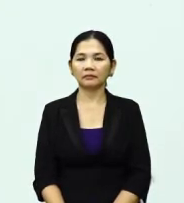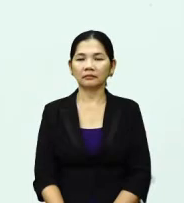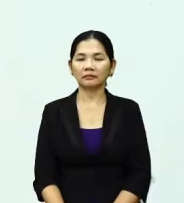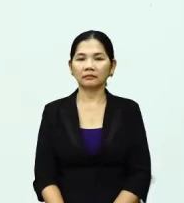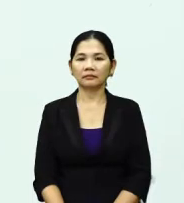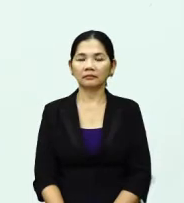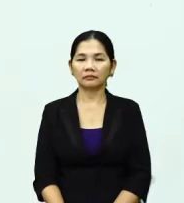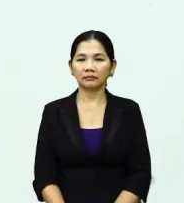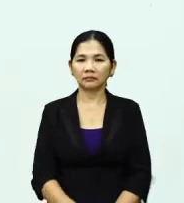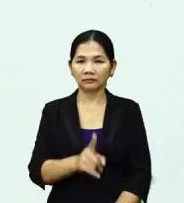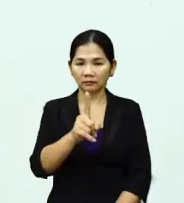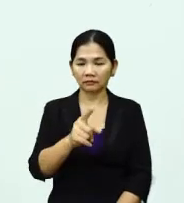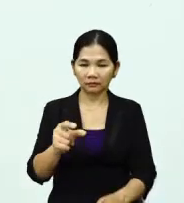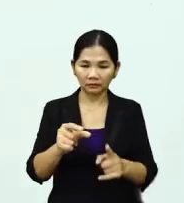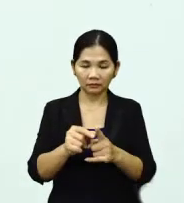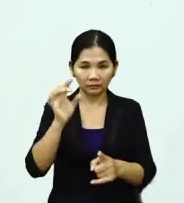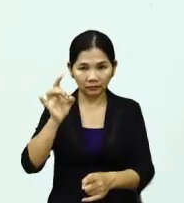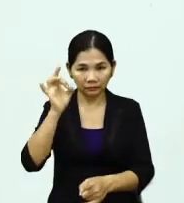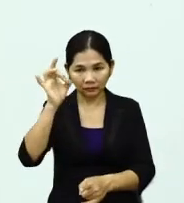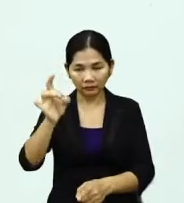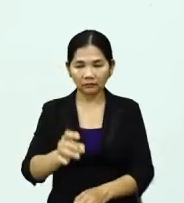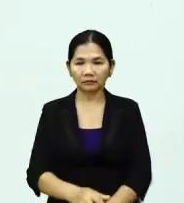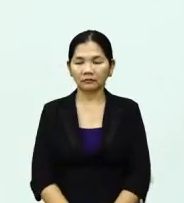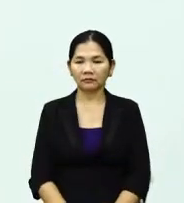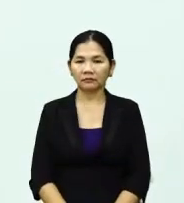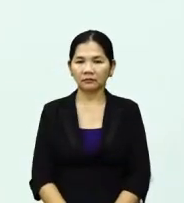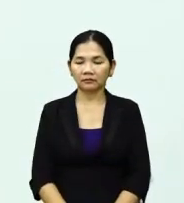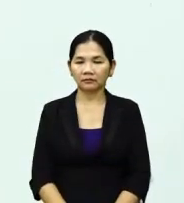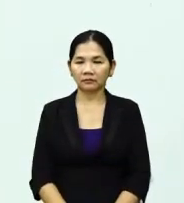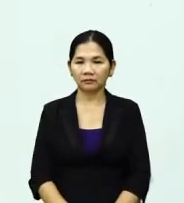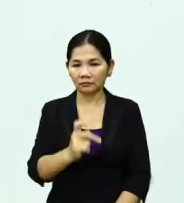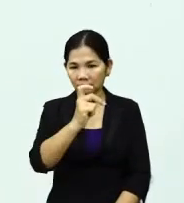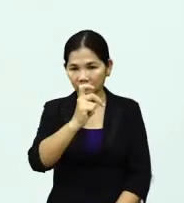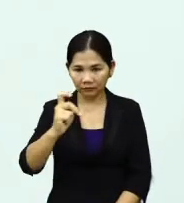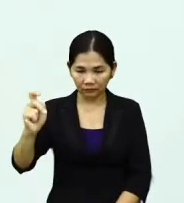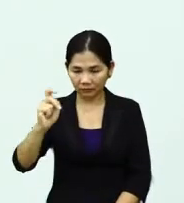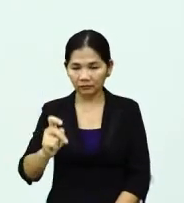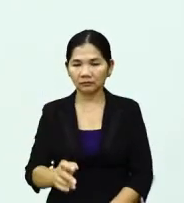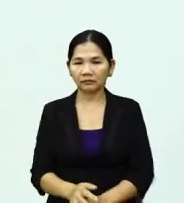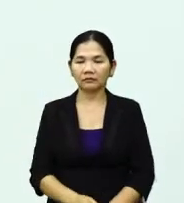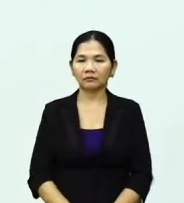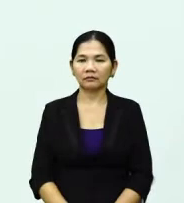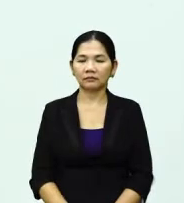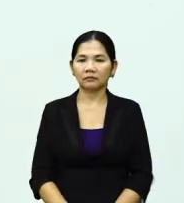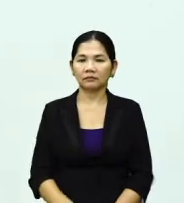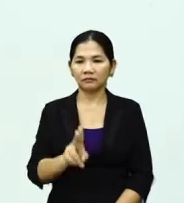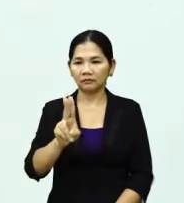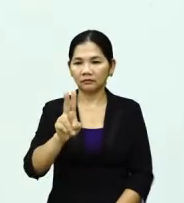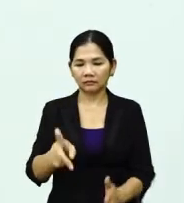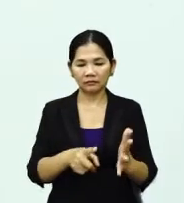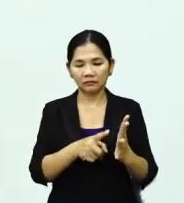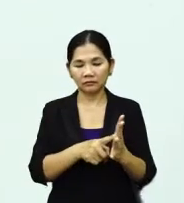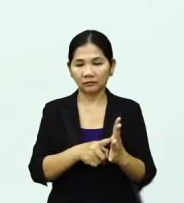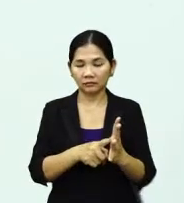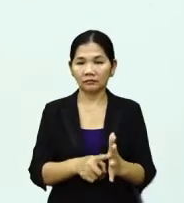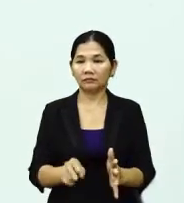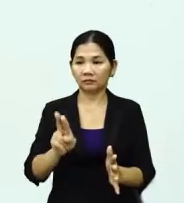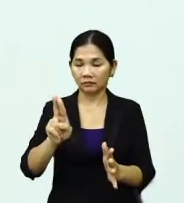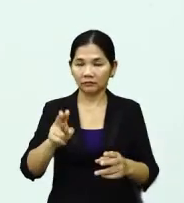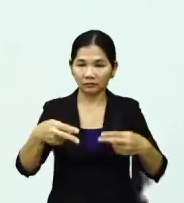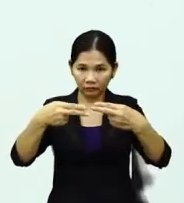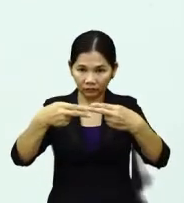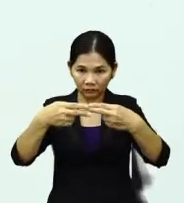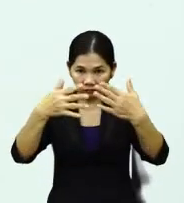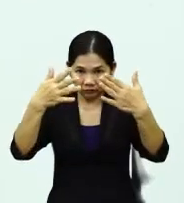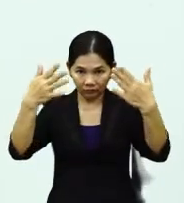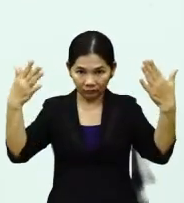Đó thì mỗi bình dối là bía. Hãy con cụ bình tốt á. Hãy con đã cho cá mà ồ. Con sẽ bị ồn là hàng cọng bởi dù bị má